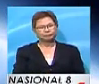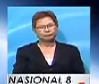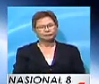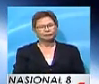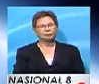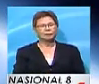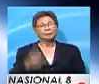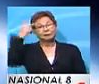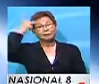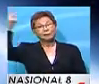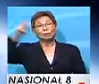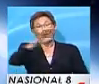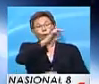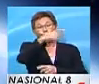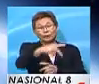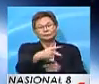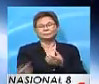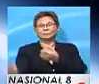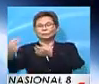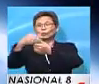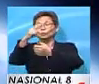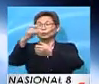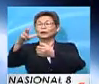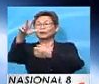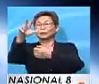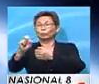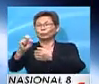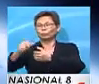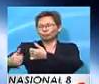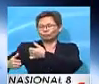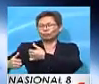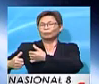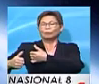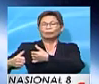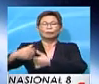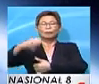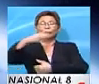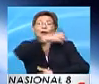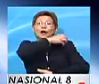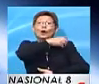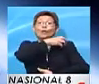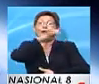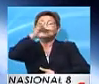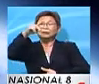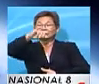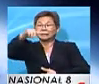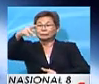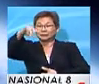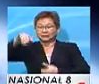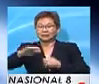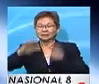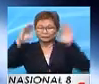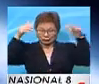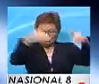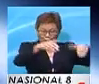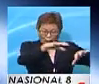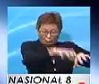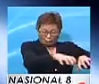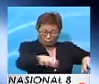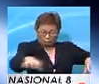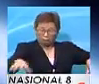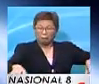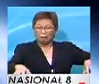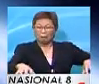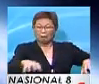beliaang operasi akan disertai 230 anggota dan pegawai jpj dengan tumpuan di lokasi panas dan